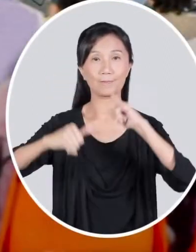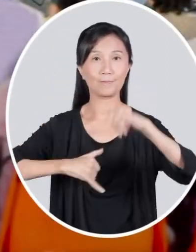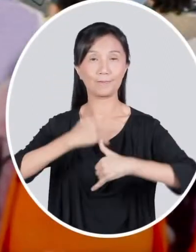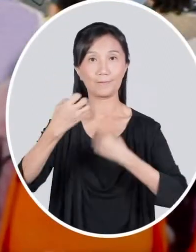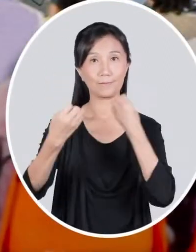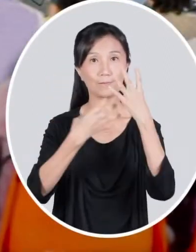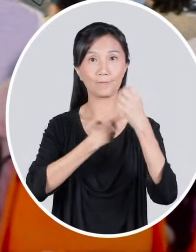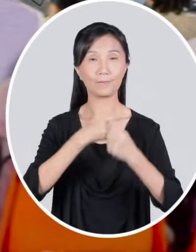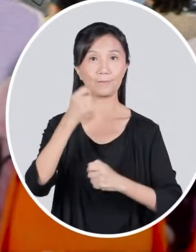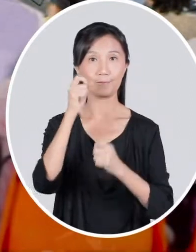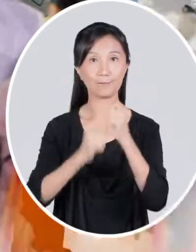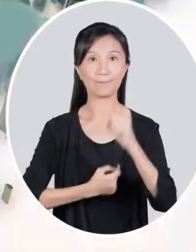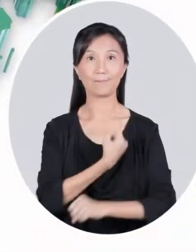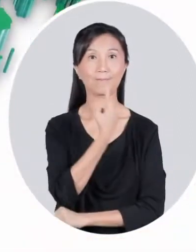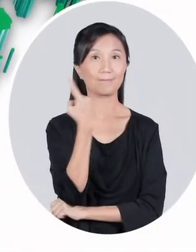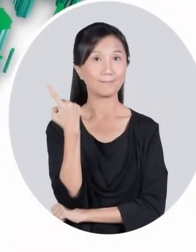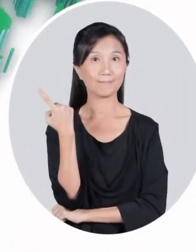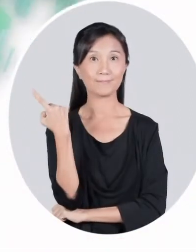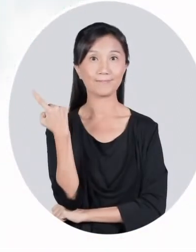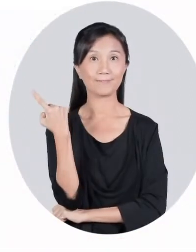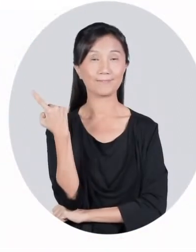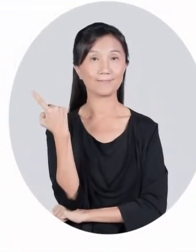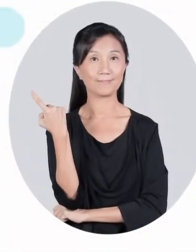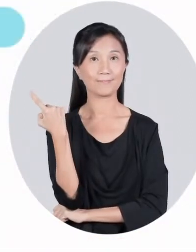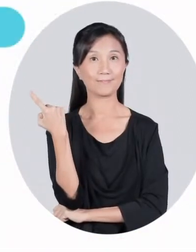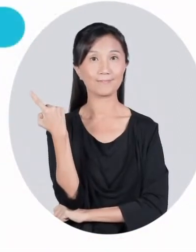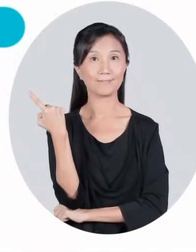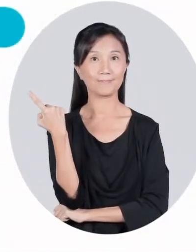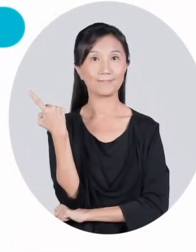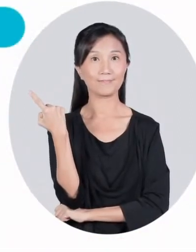众咨询大会。详情请浏览选举管理委员会网站